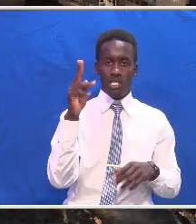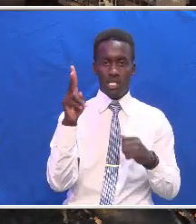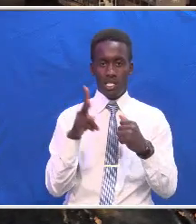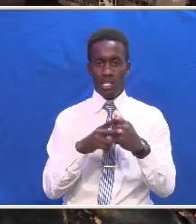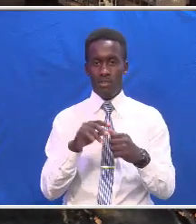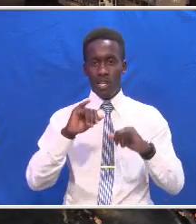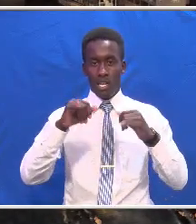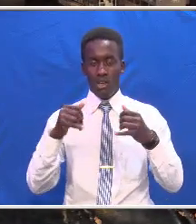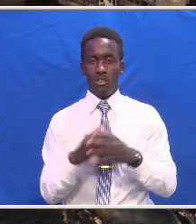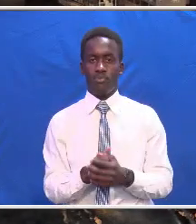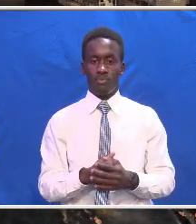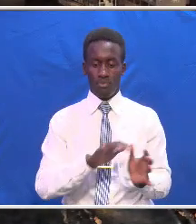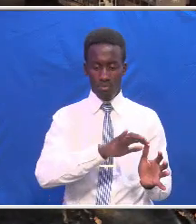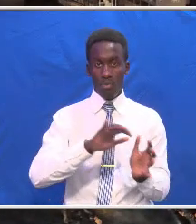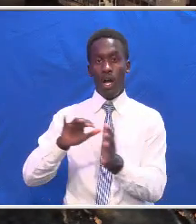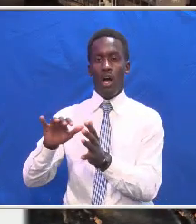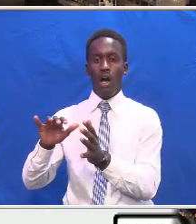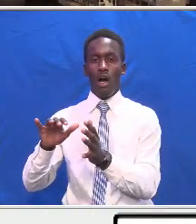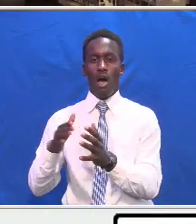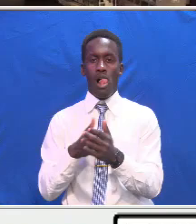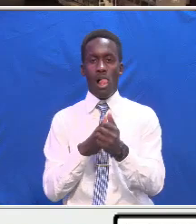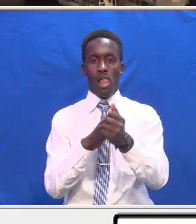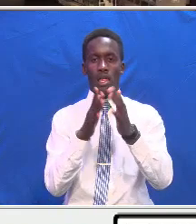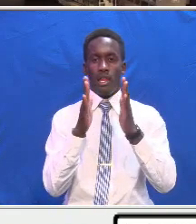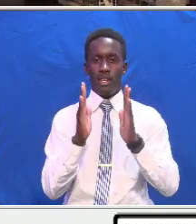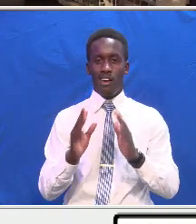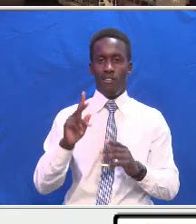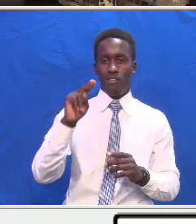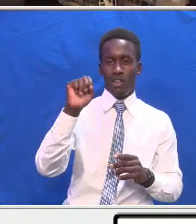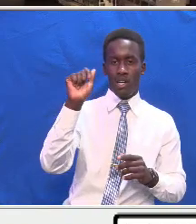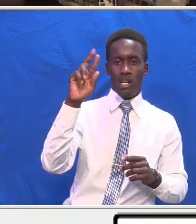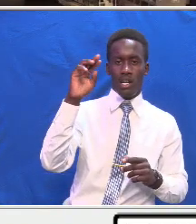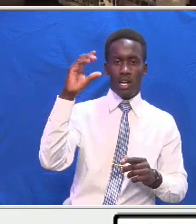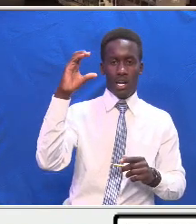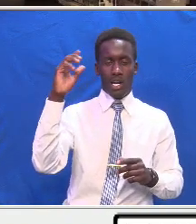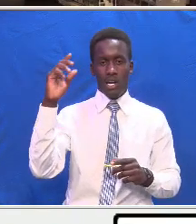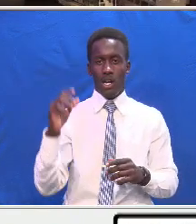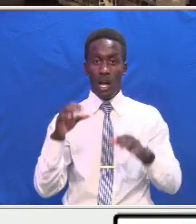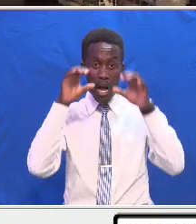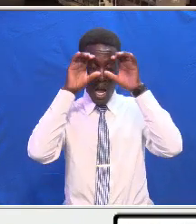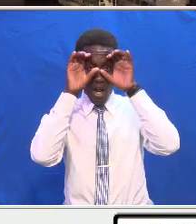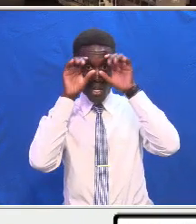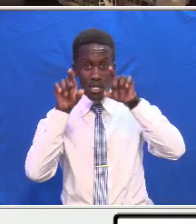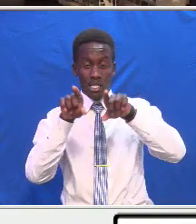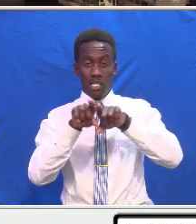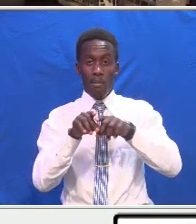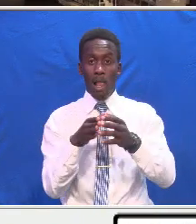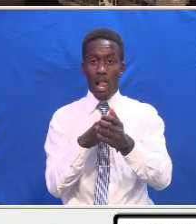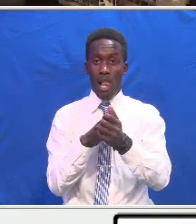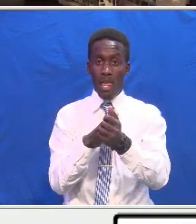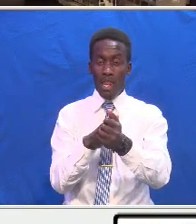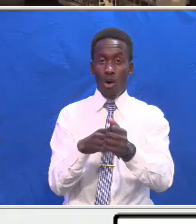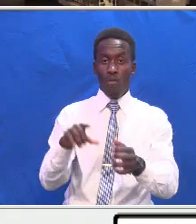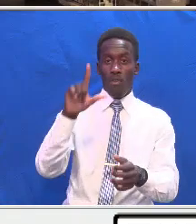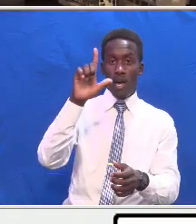@Kilemi_Andrin. Tukisonga mbele ni kwamba kiongozi wa chama cha Narc Kenya Martha Karua na rais wa chama cha wanasheria nchini Faith